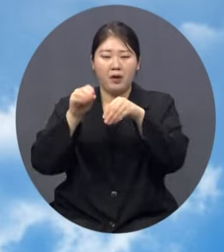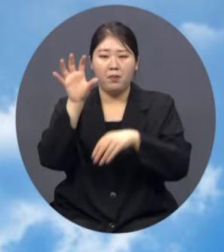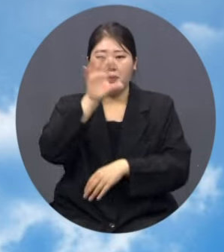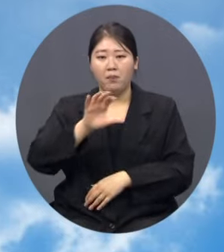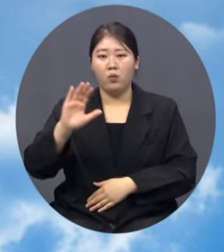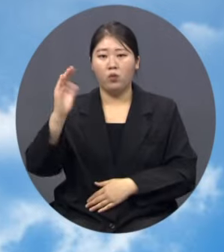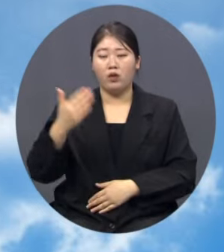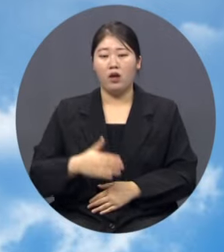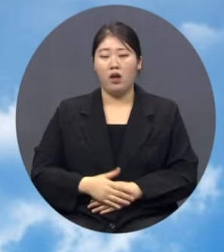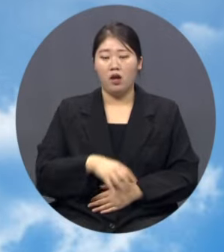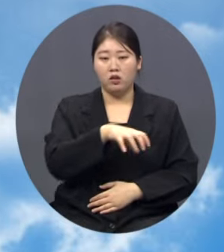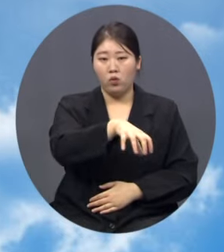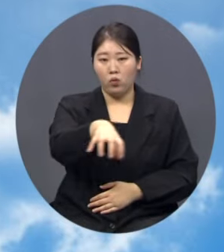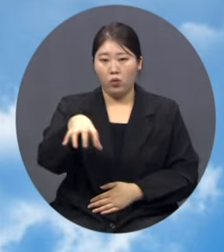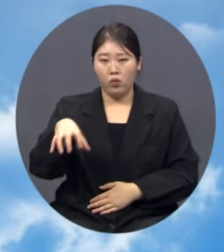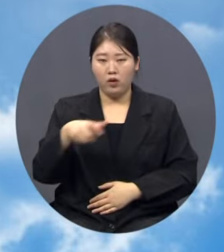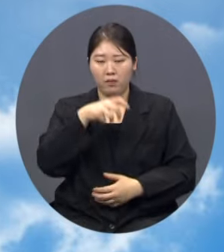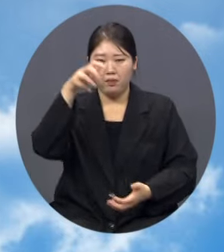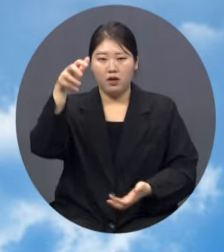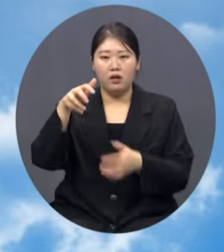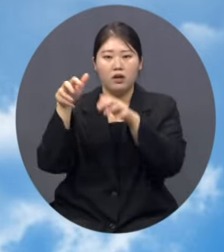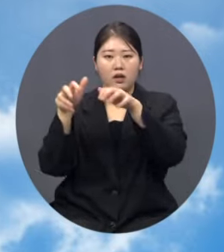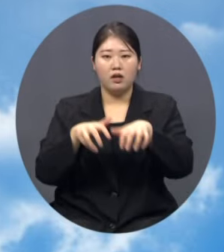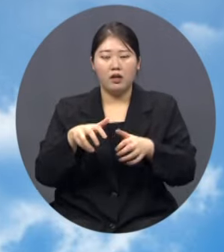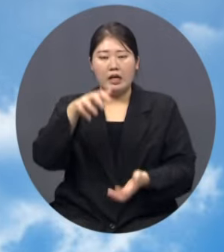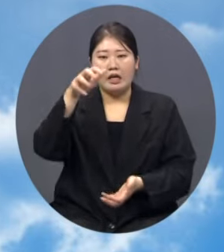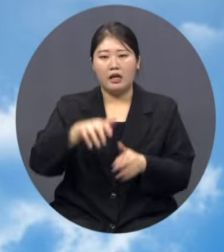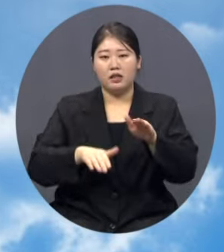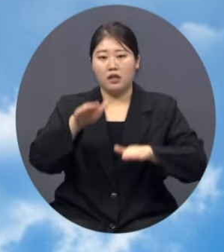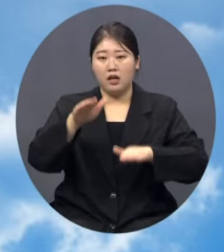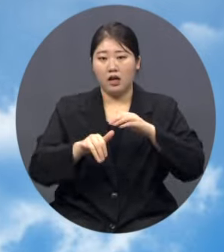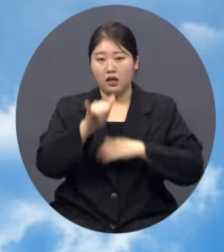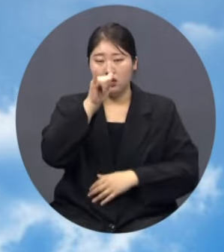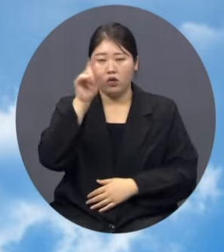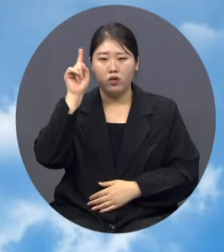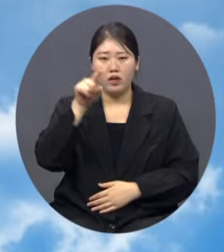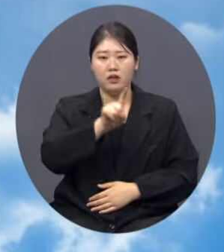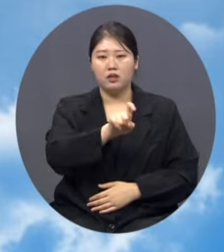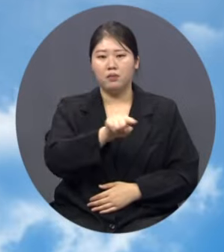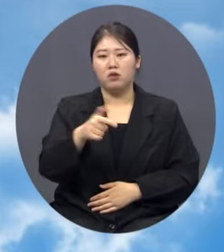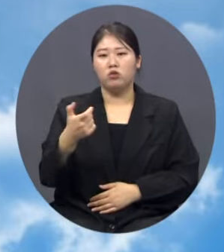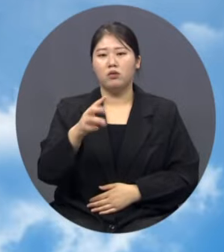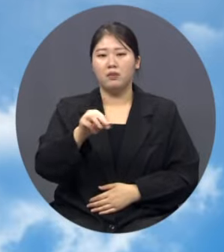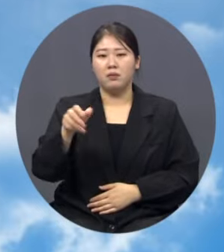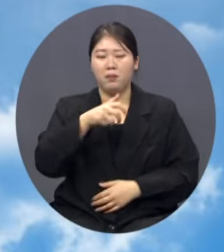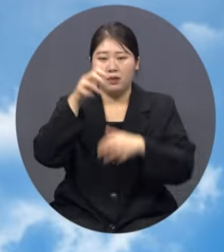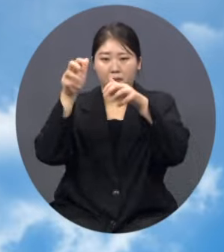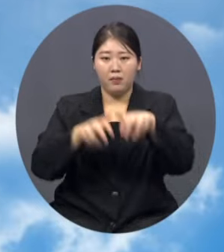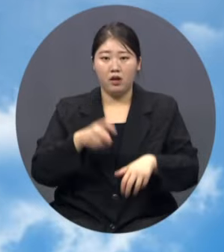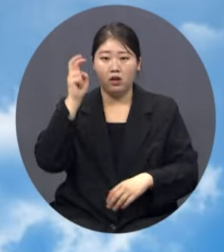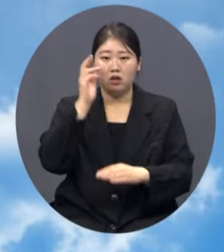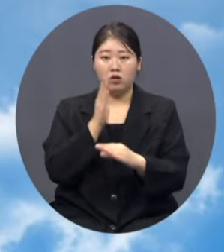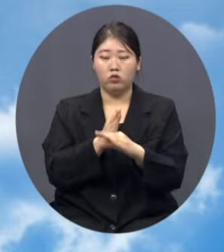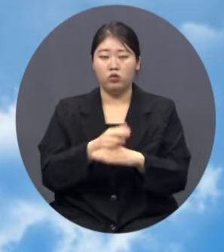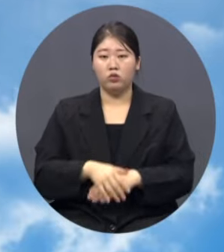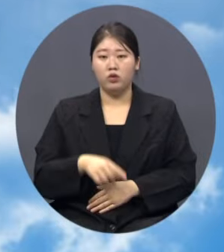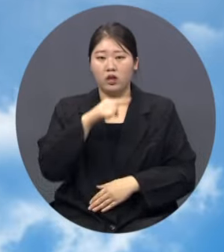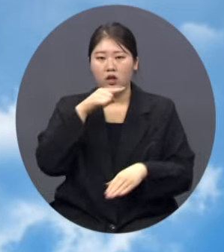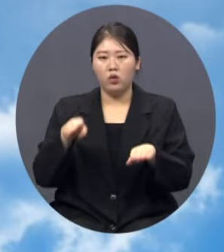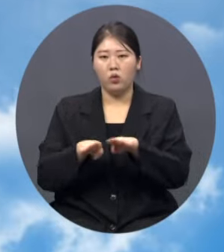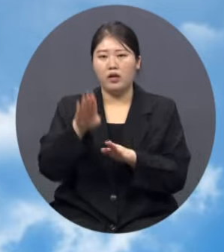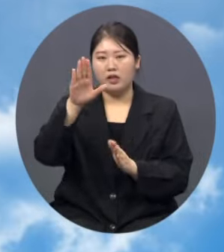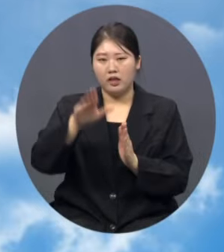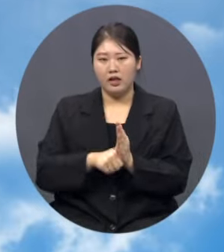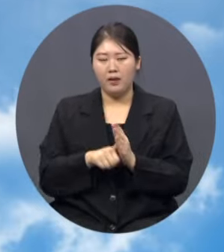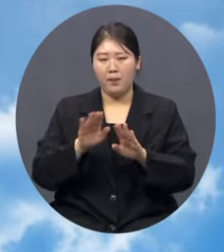지역별로 강수량의 차이가 있겠는데요 내일은 10에서 60mm 비가 내릴 것으로 예상됩니다 일요일은 대체로